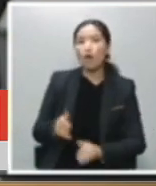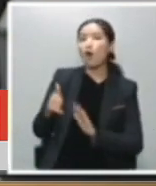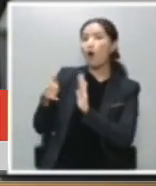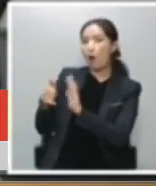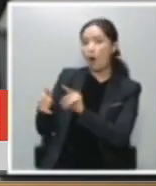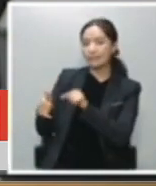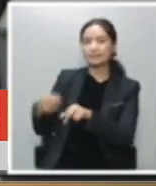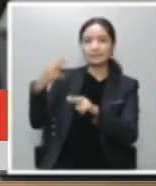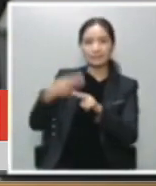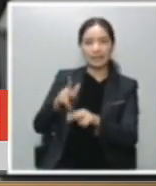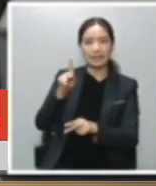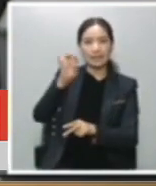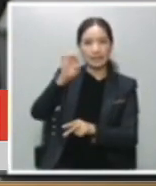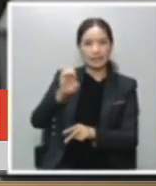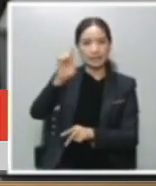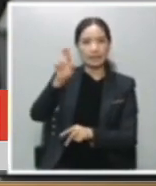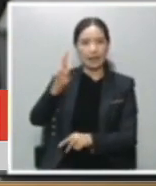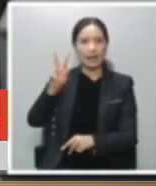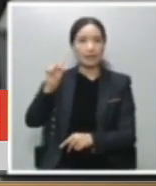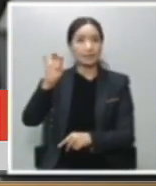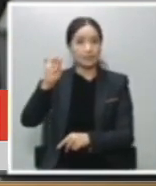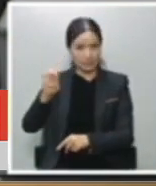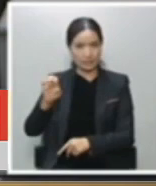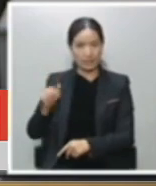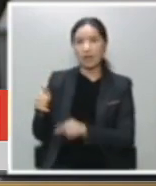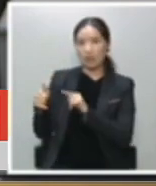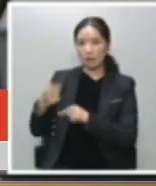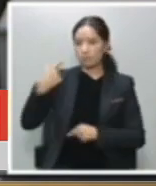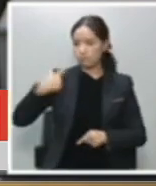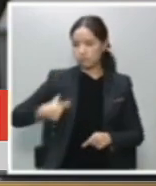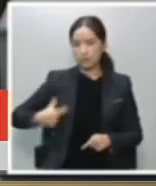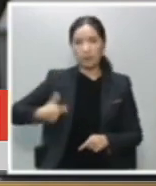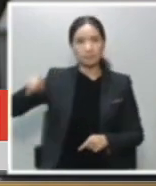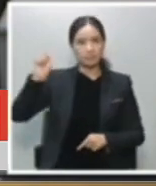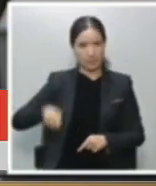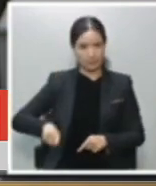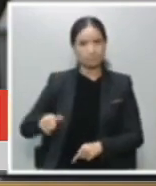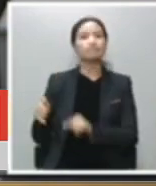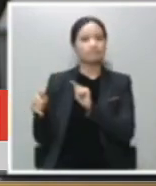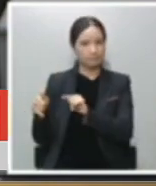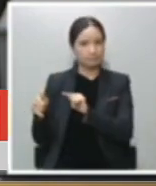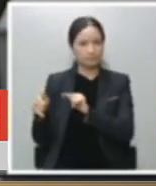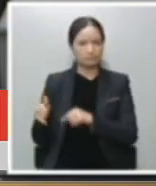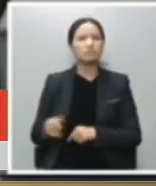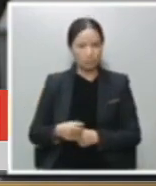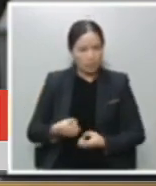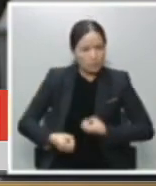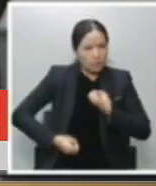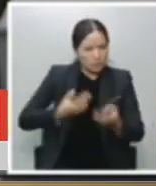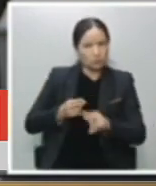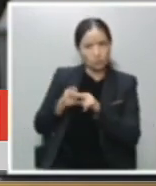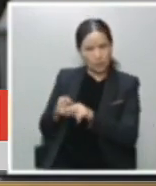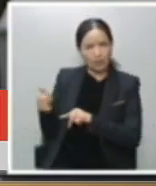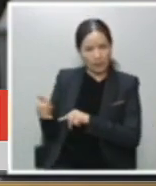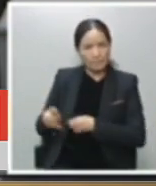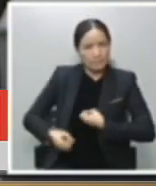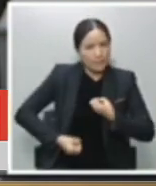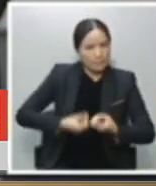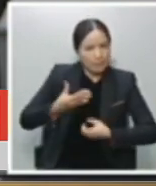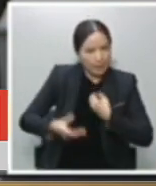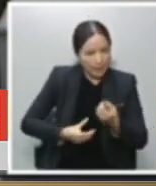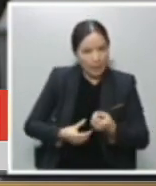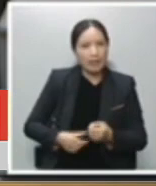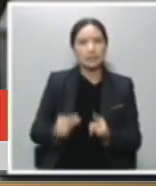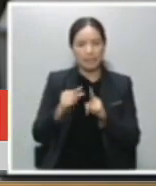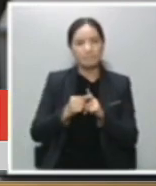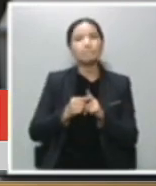ติกาญจนนรินทร์ผู้พิพากษาซึ่งแสดงความเห็นส่วนตนไว้ในคำพิ